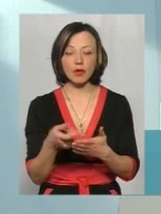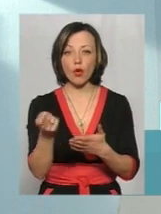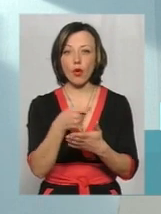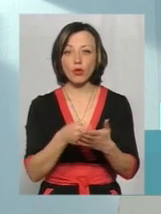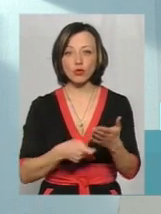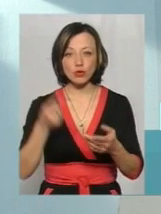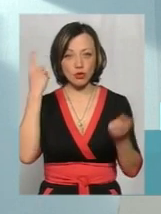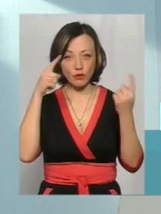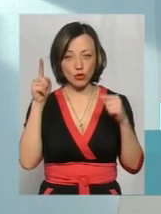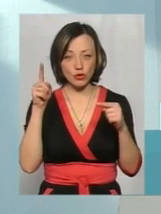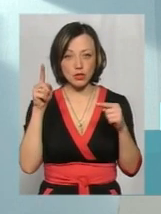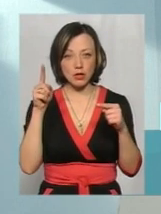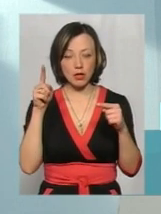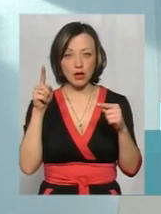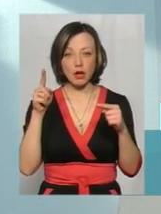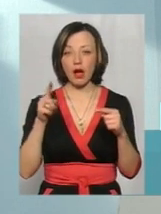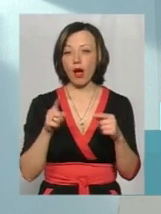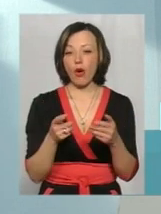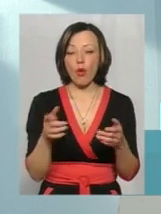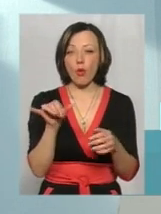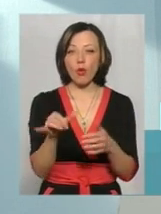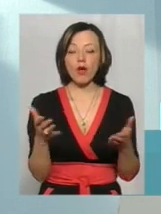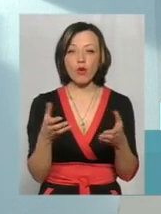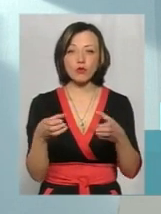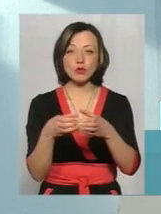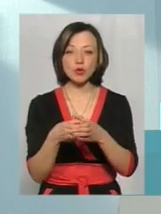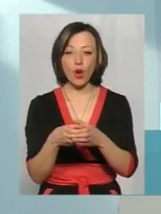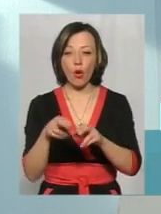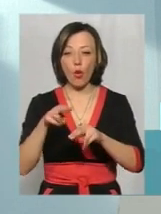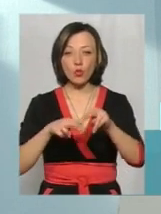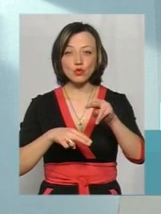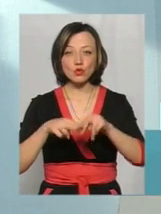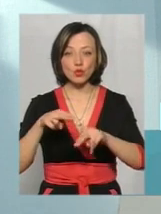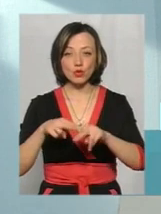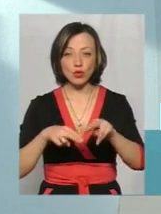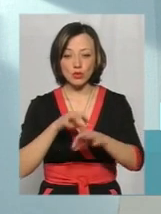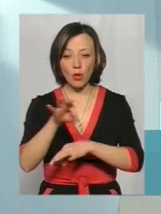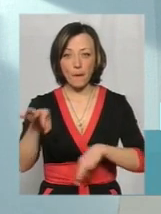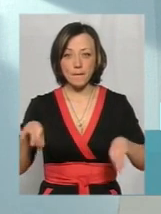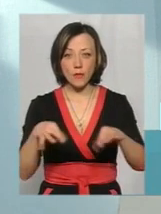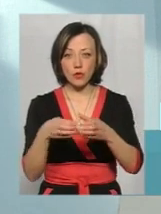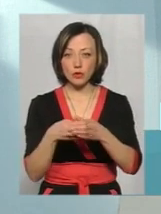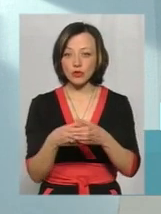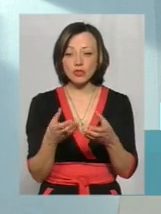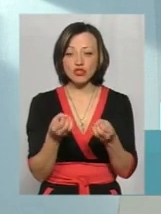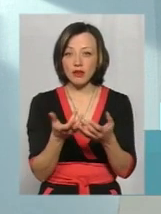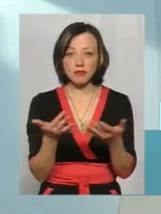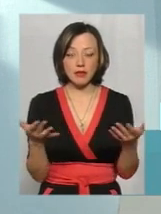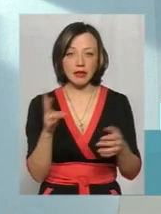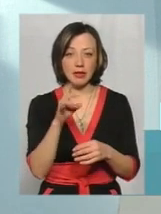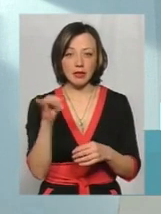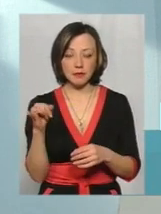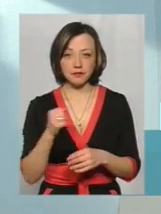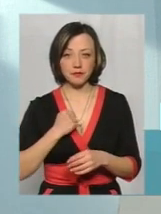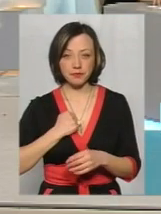художньої творчості, у якомусь конструкторському гуртку, чи ще якомусь? На превеликий жаль, ні. Пане Олег,